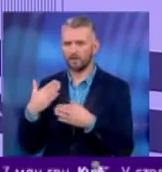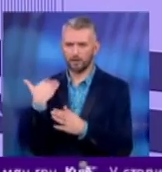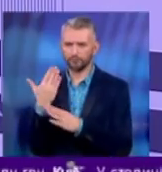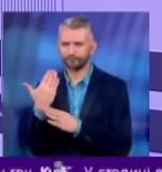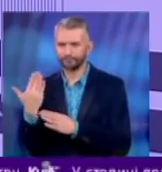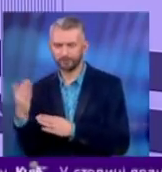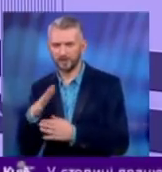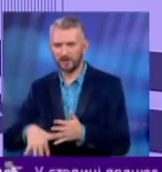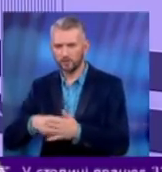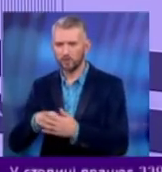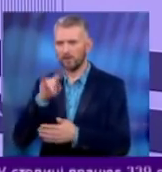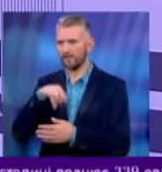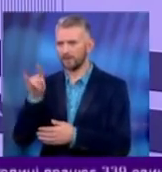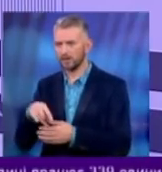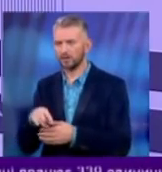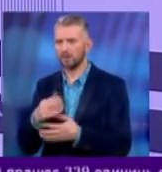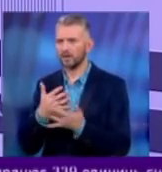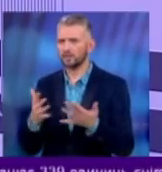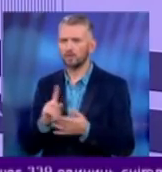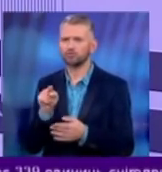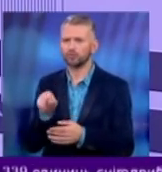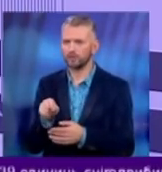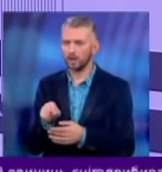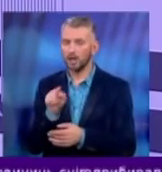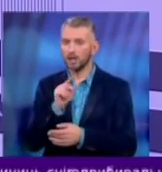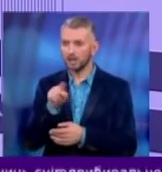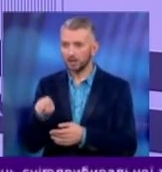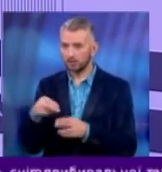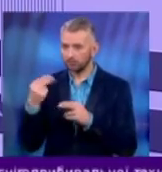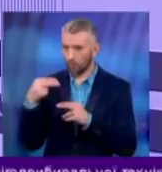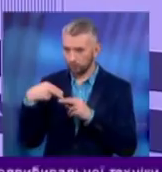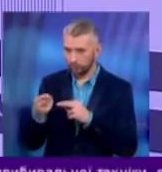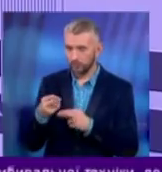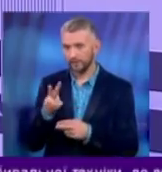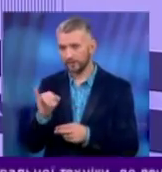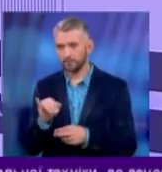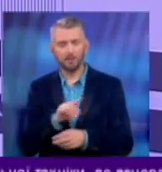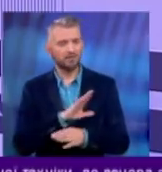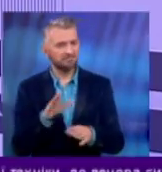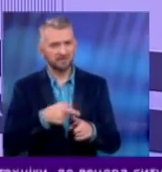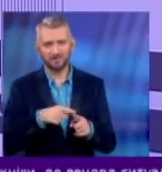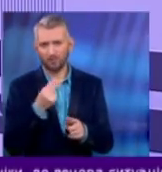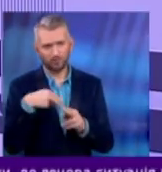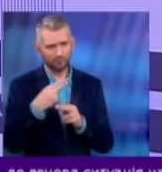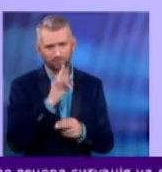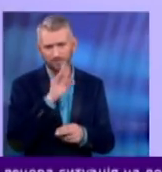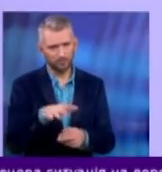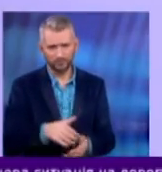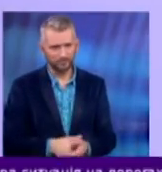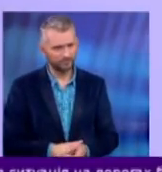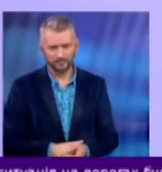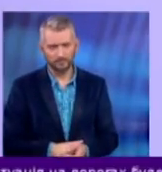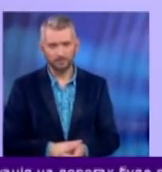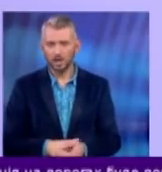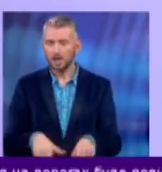рахунок, вікна в під'їздах і так далі. Що тоді, їм хтось повертає ці кошти чи ні? Ці кошти не відшкодовуються? Ні, не відшкодовуються, ні.